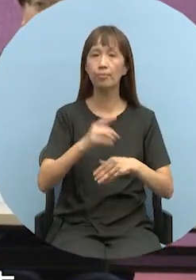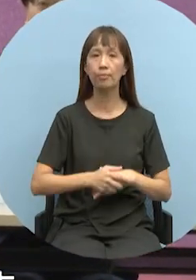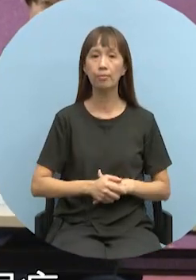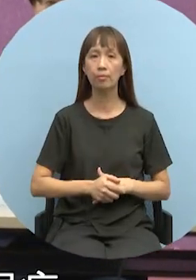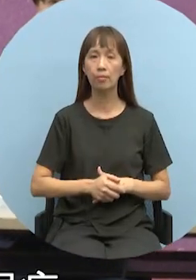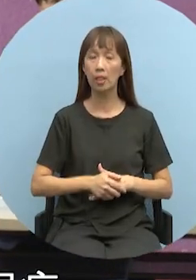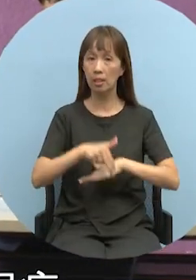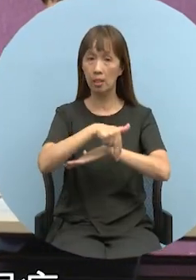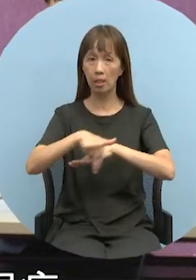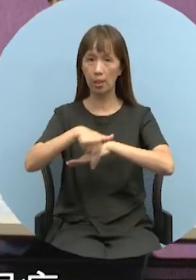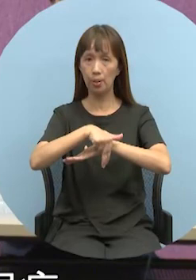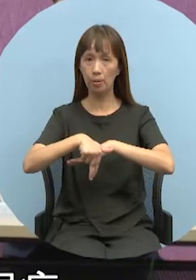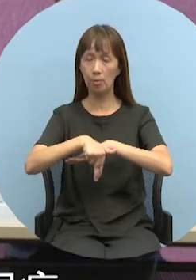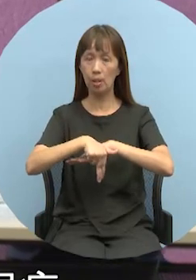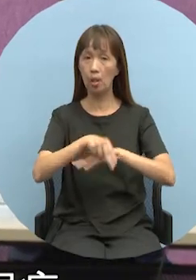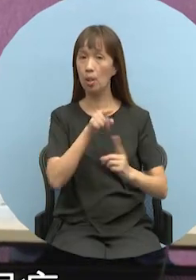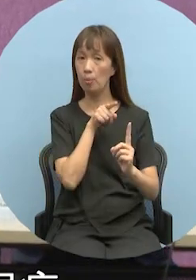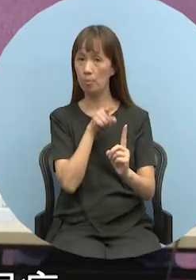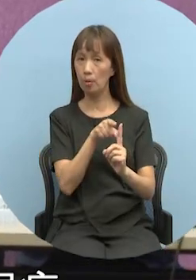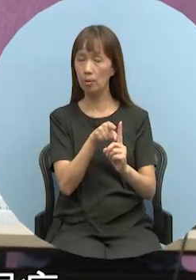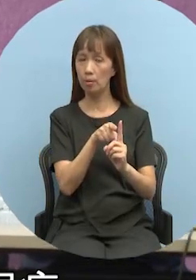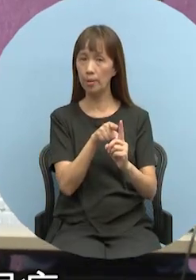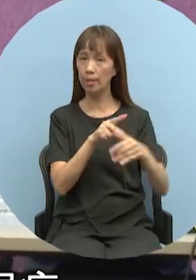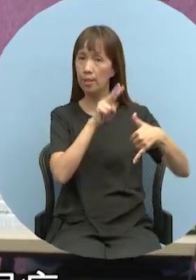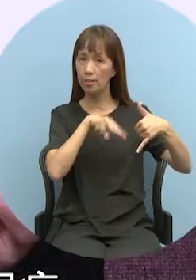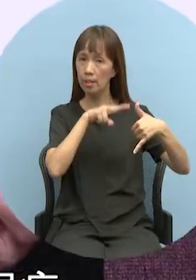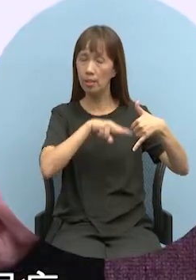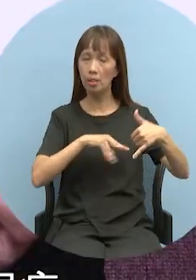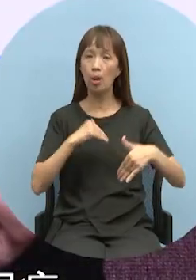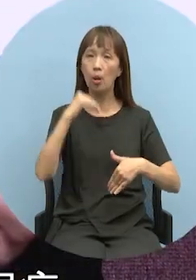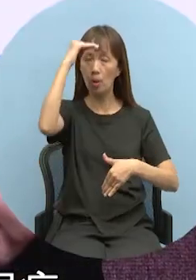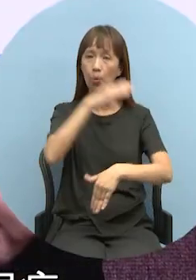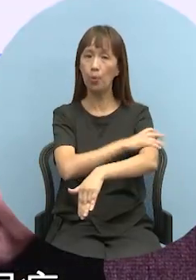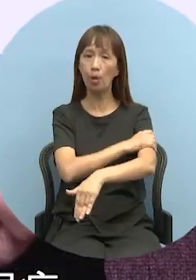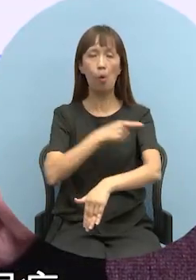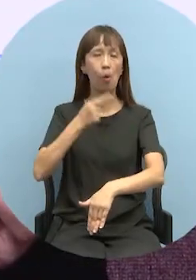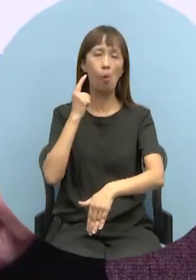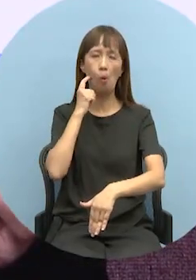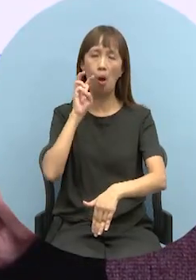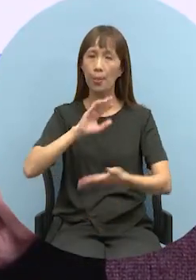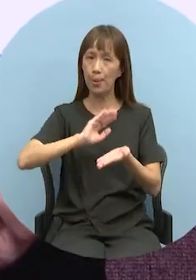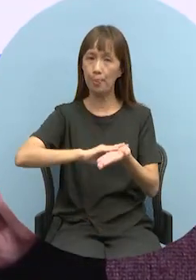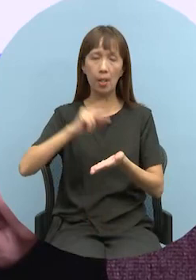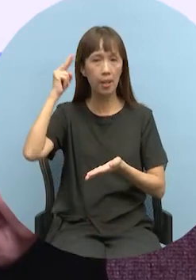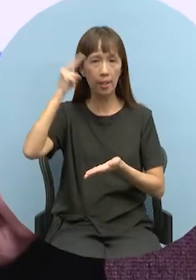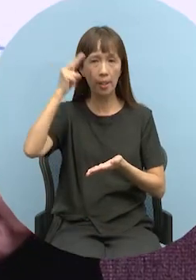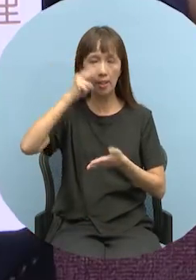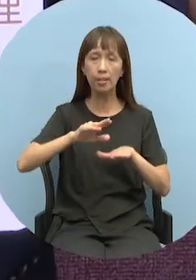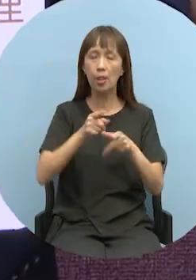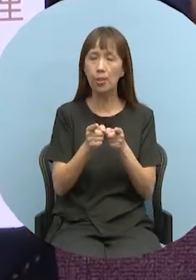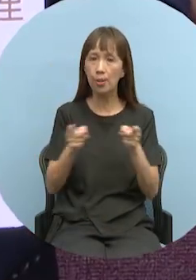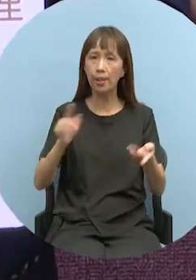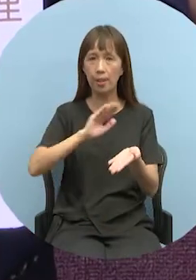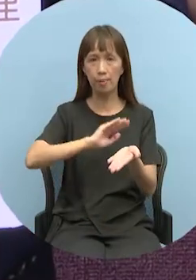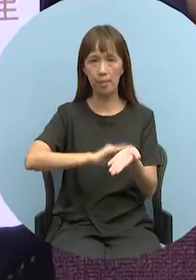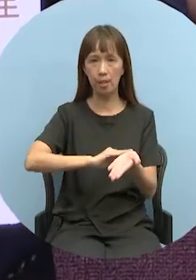步。這個計劃呢，其實就是針對我們篩查高血壓和糖尿病兩種最常見的慢